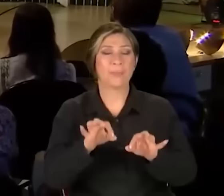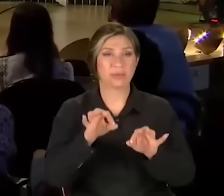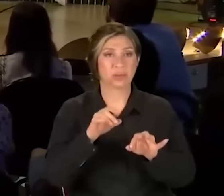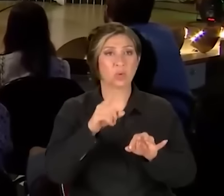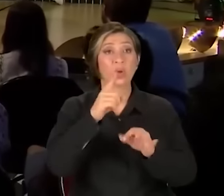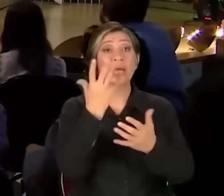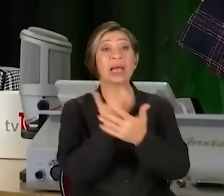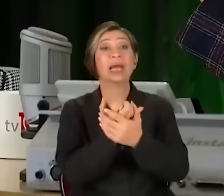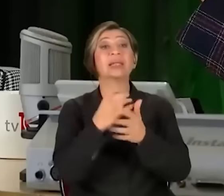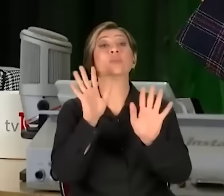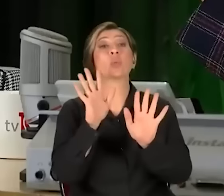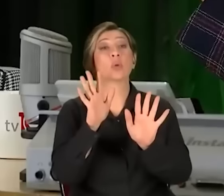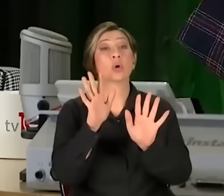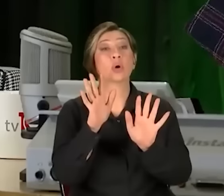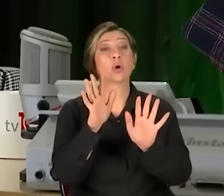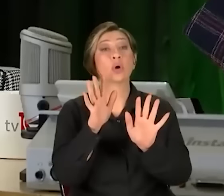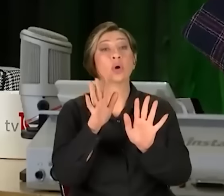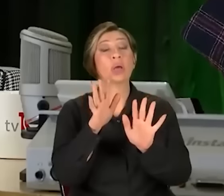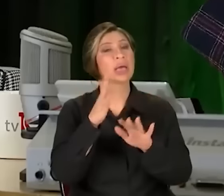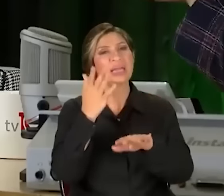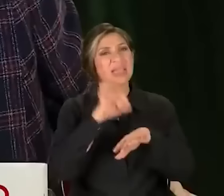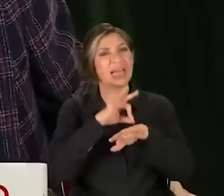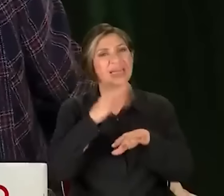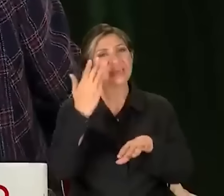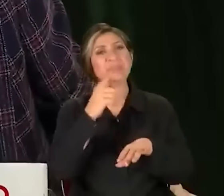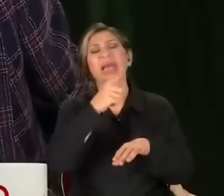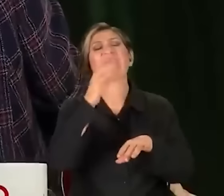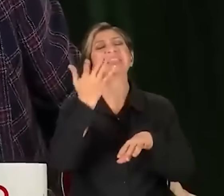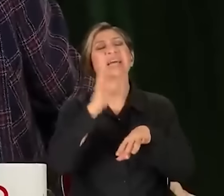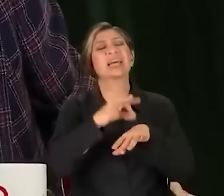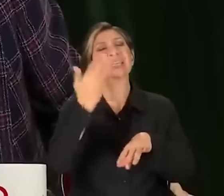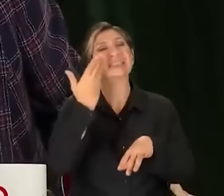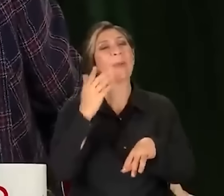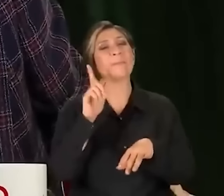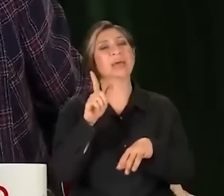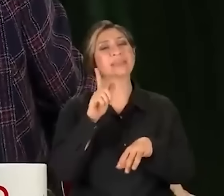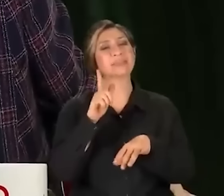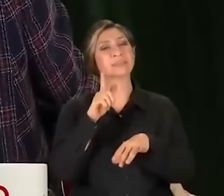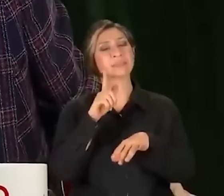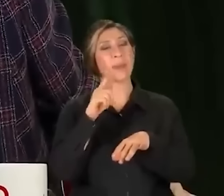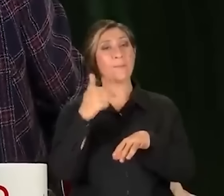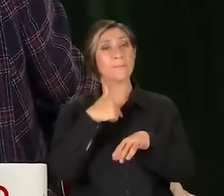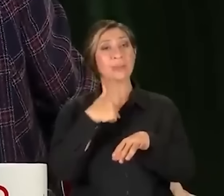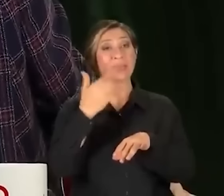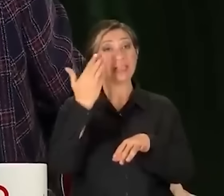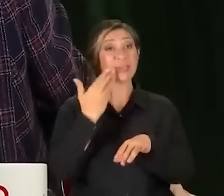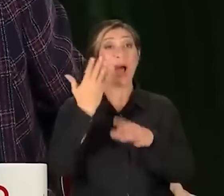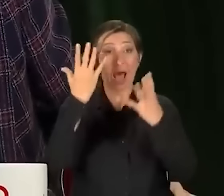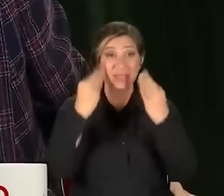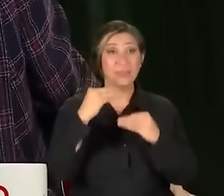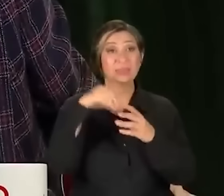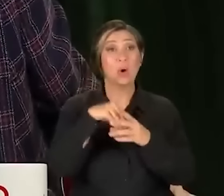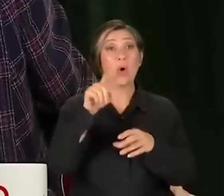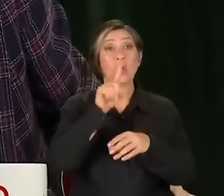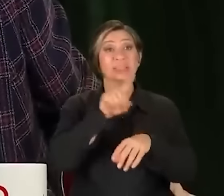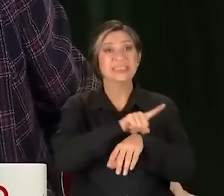onu kaydetmiyor da mı izleyici olarak? Kaç dakika izlemem gerekiyor? Senin videonu kaç dakika izlemem gerekiyor? Benim izlemiş olduğum sayısal